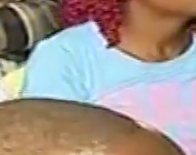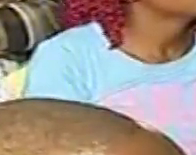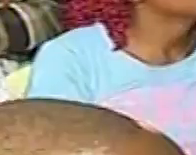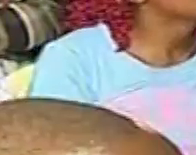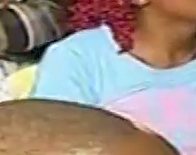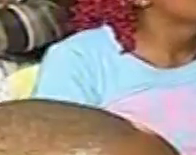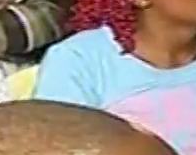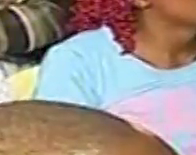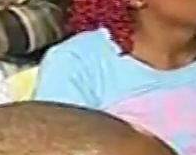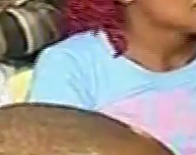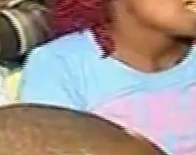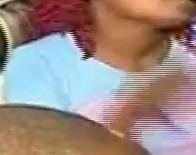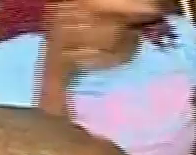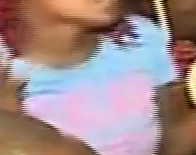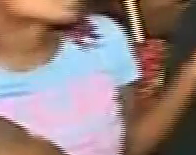In a separation,